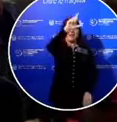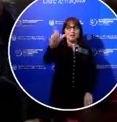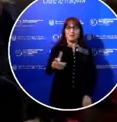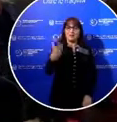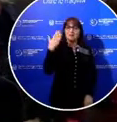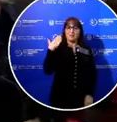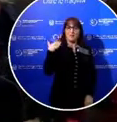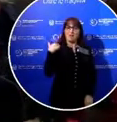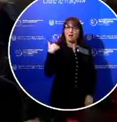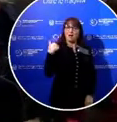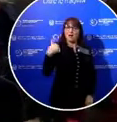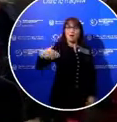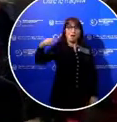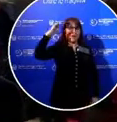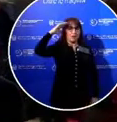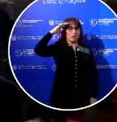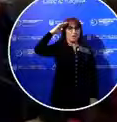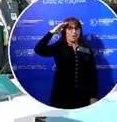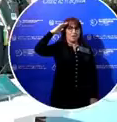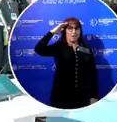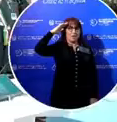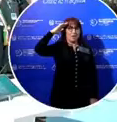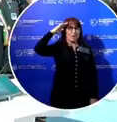morte, l'Italia